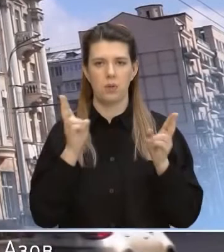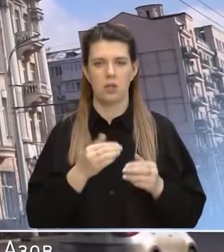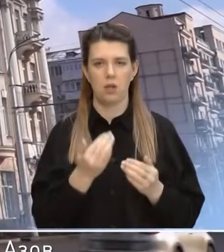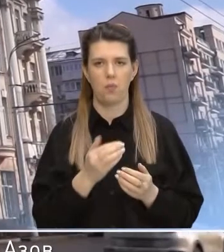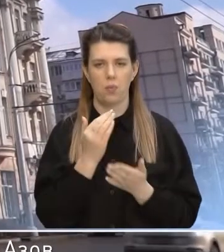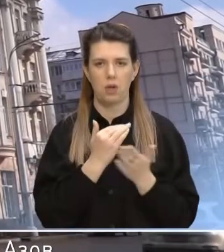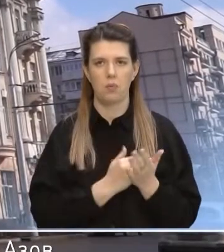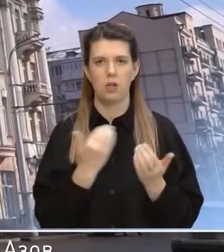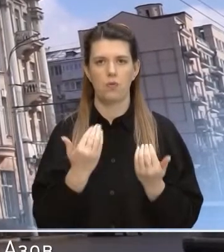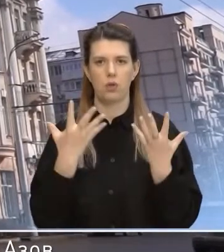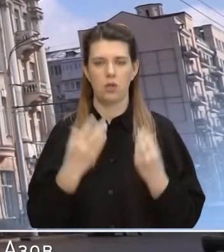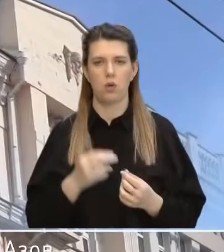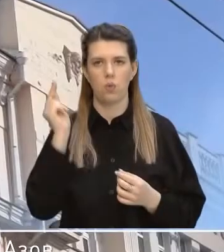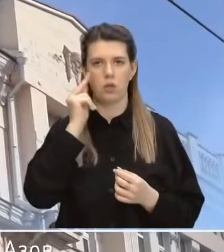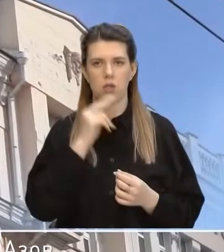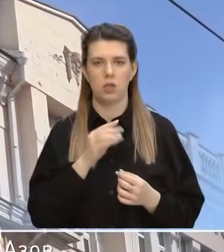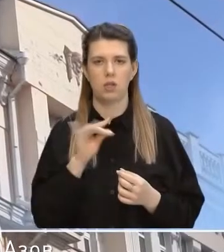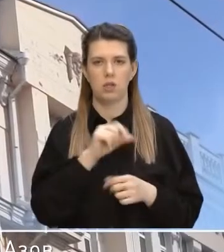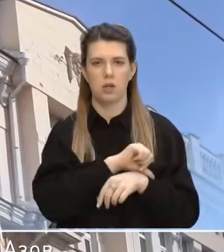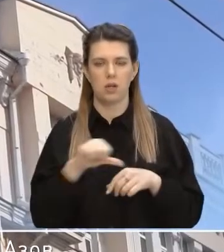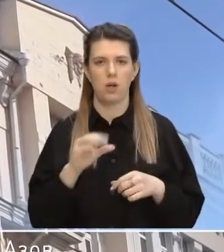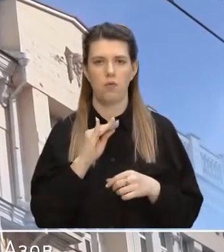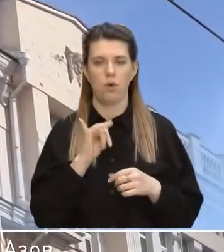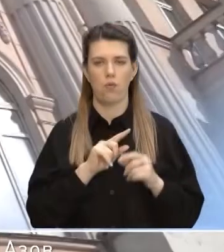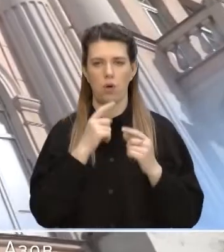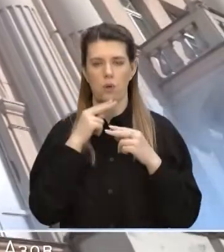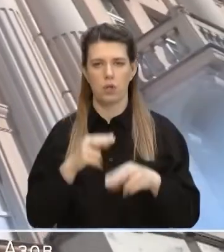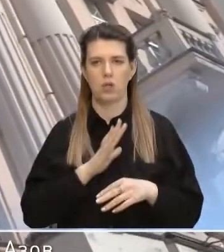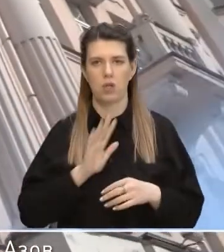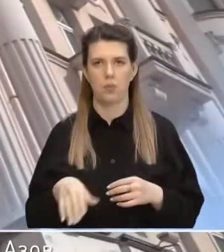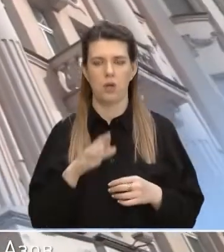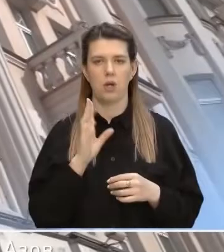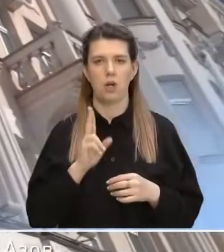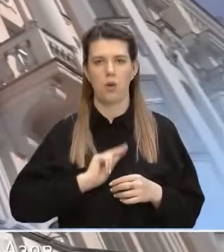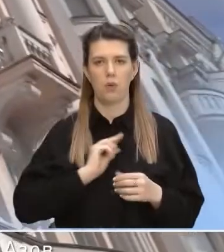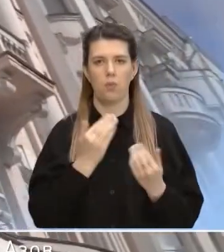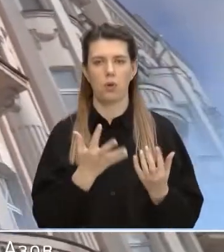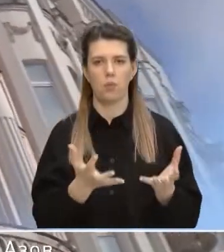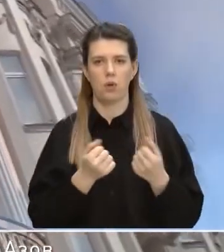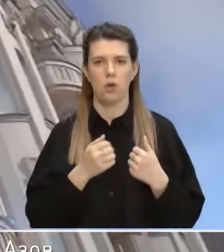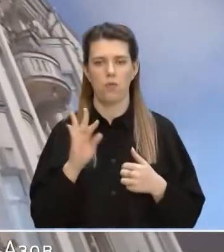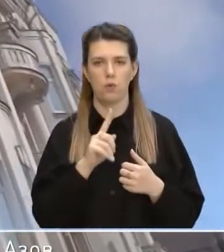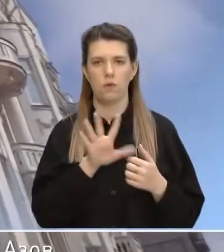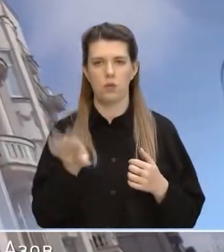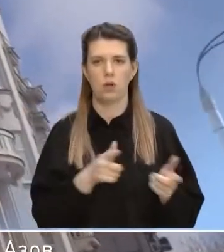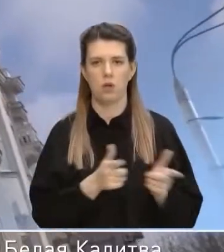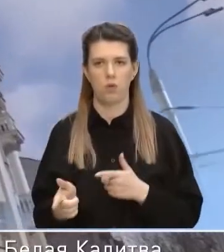на сегодняшний день и учащиеся из-за рубежа в юфу не обращались но к работе по их приёму в вузе готовы